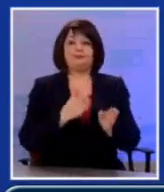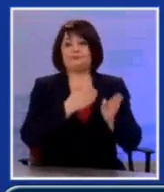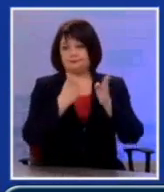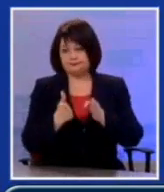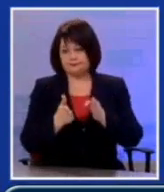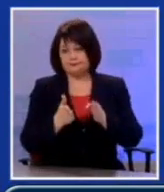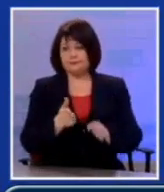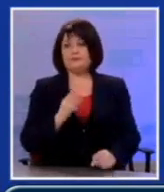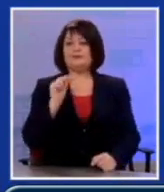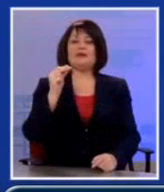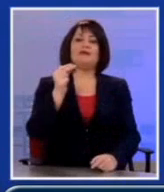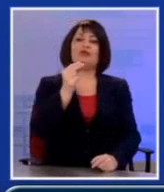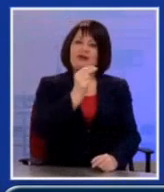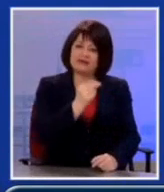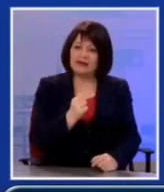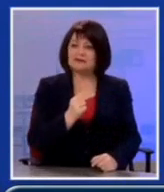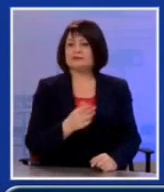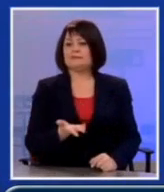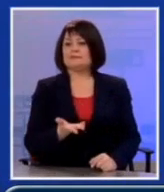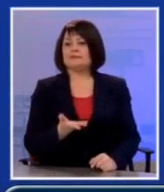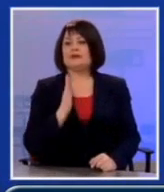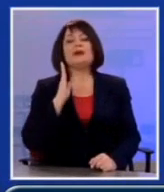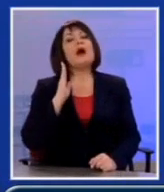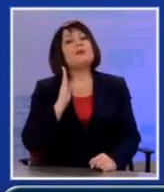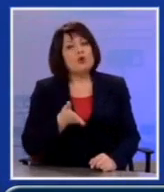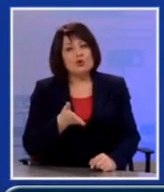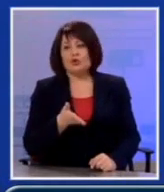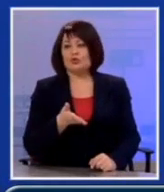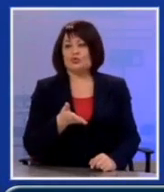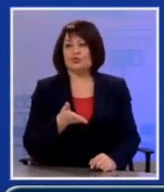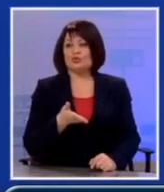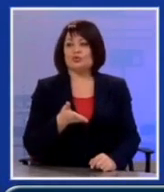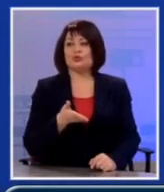οι βουλευτές για να μπορούν να ανταποκριθούν